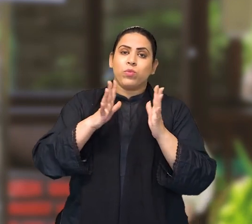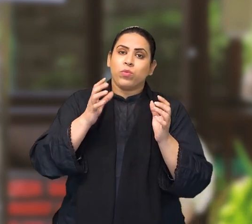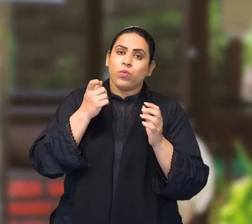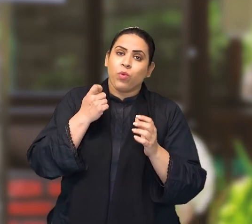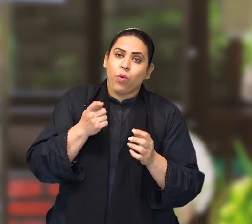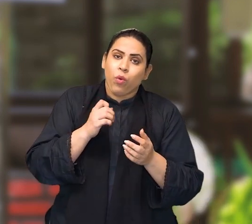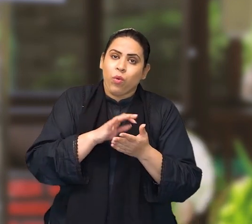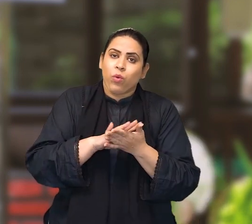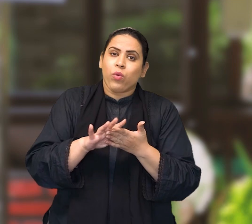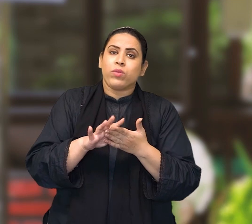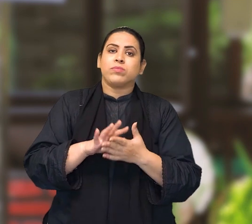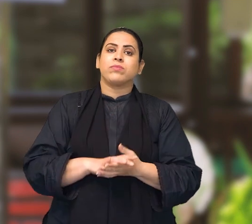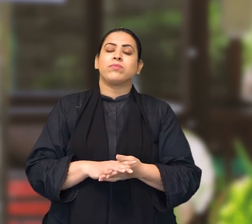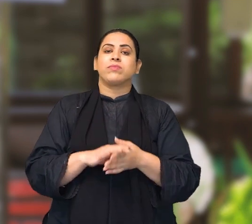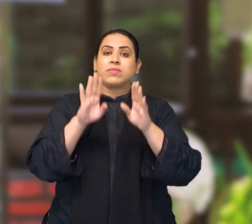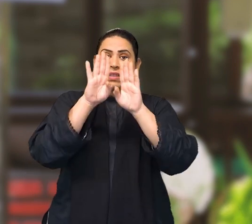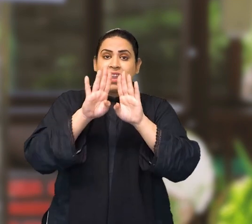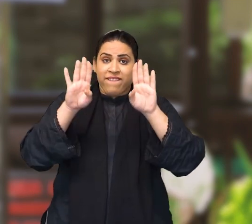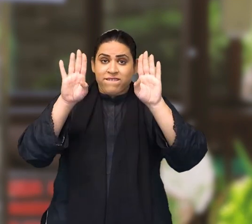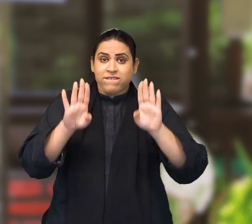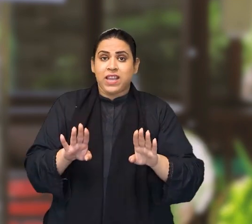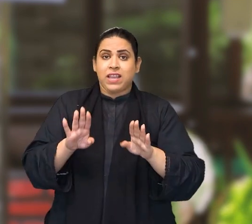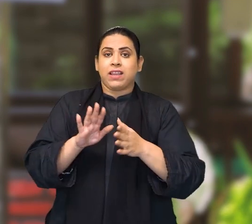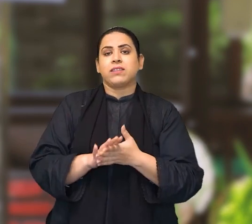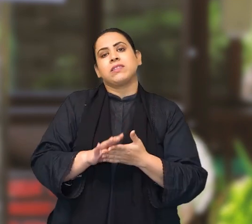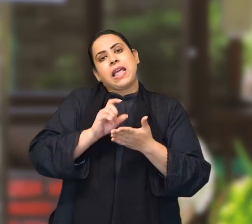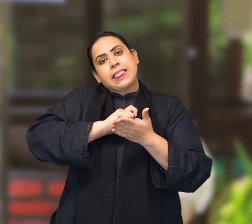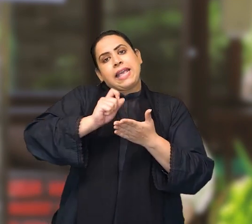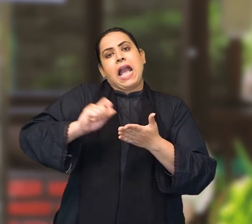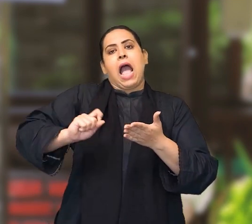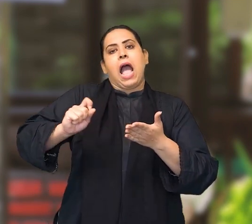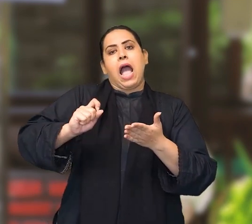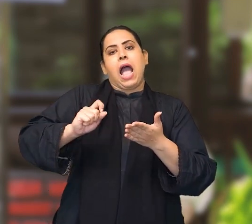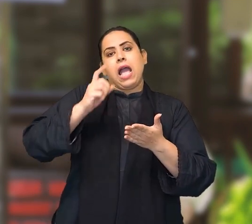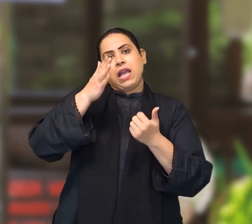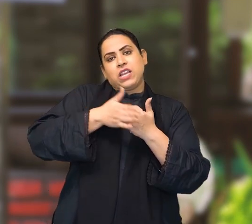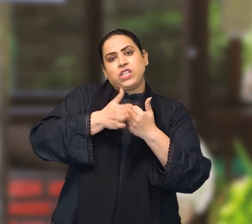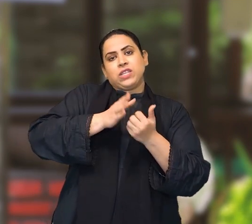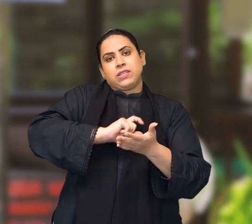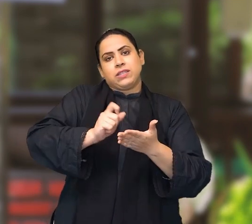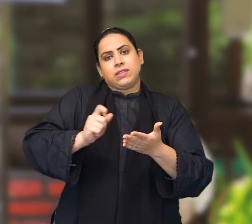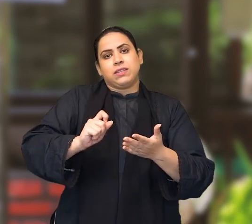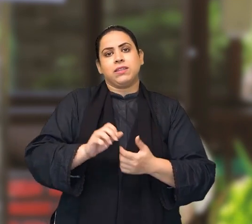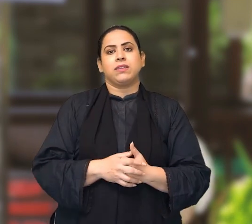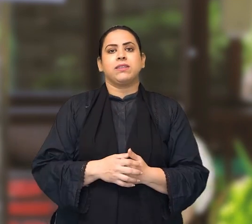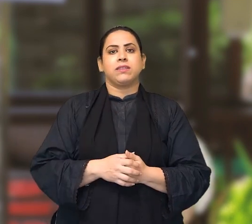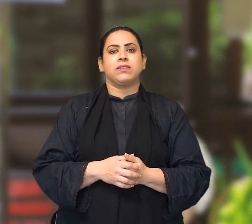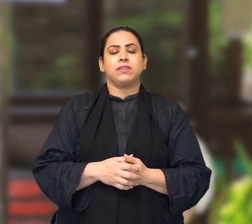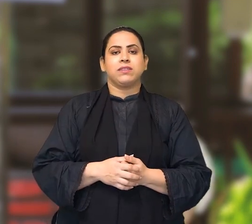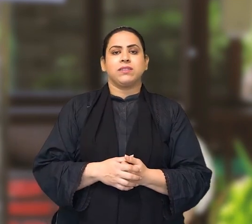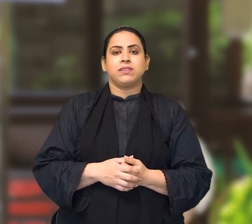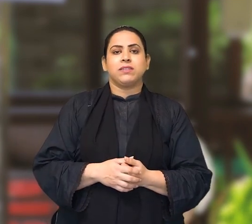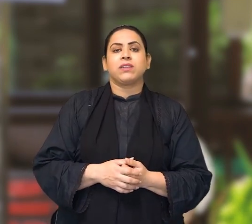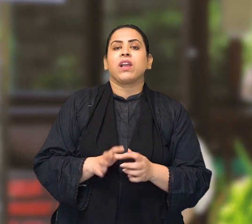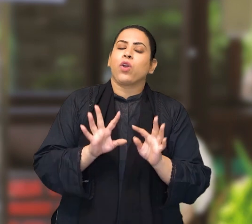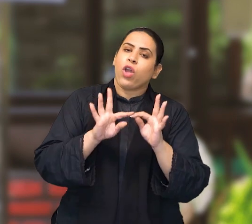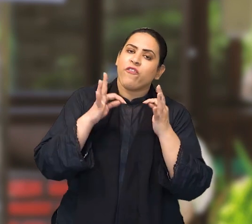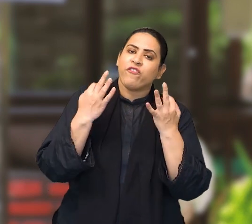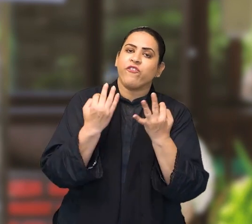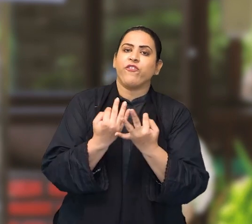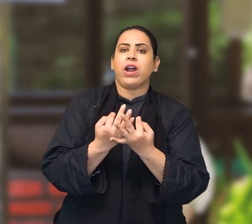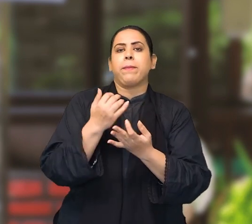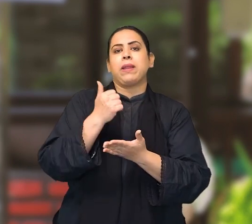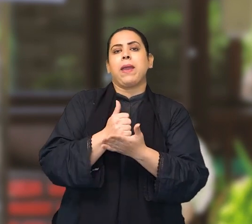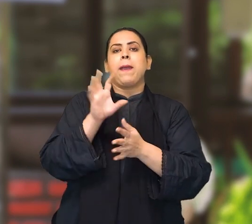आर द वन विच आर द मोस्ट सिंपल इवेंट्स. Like events which have just nikah, events which just have like